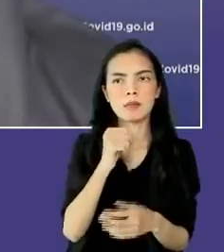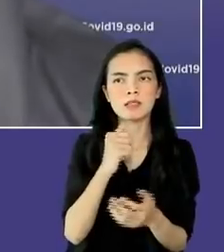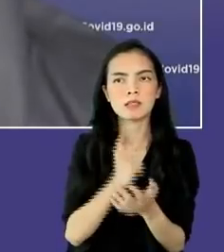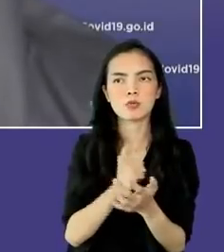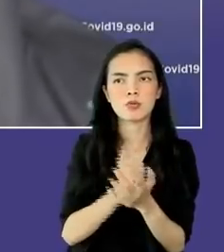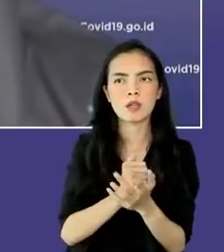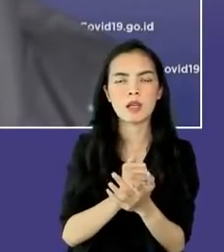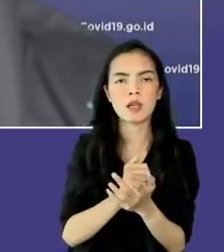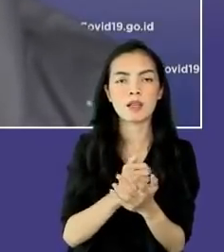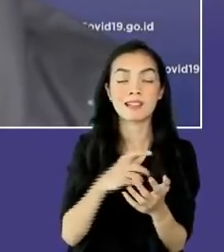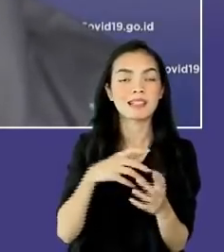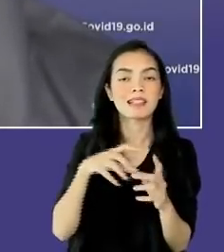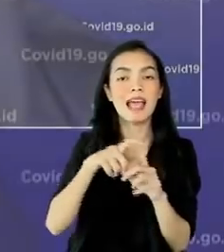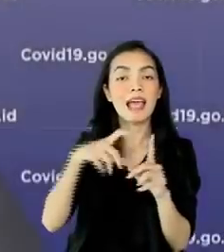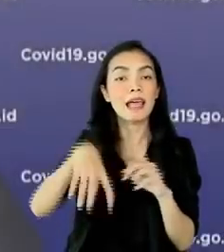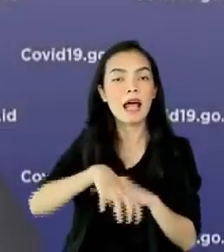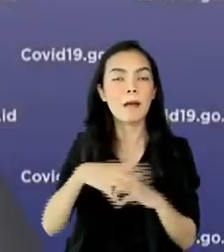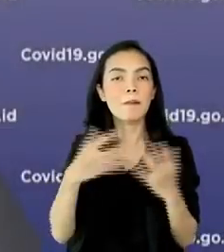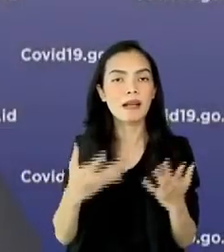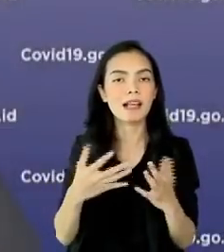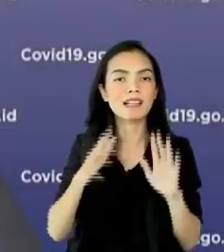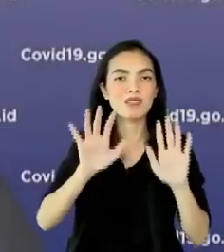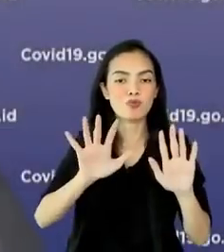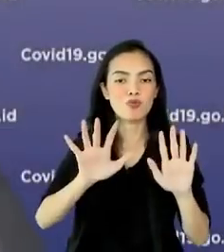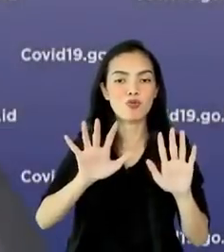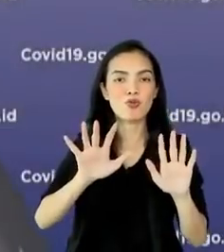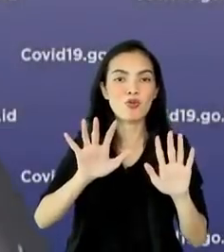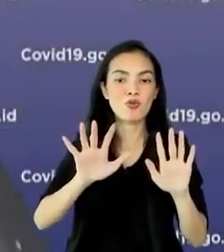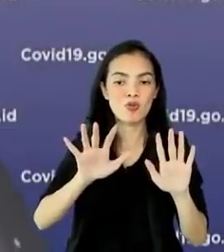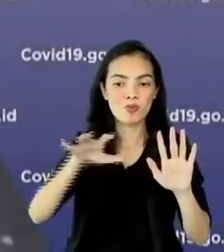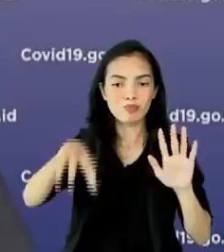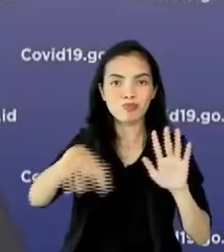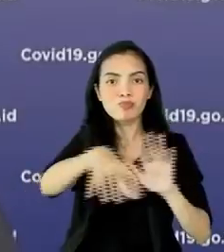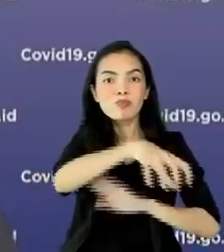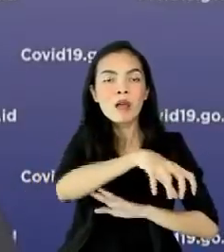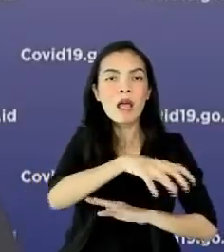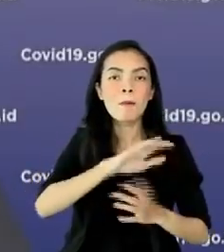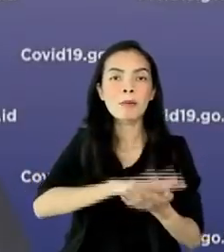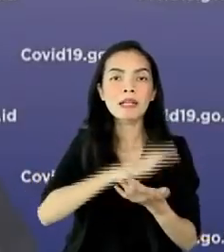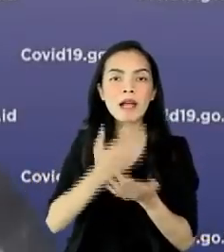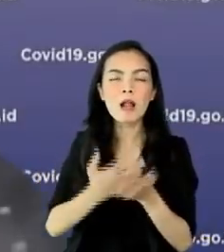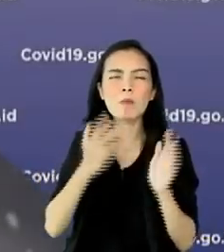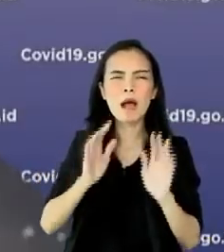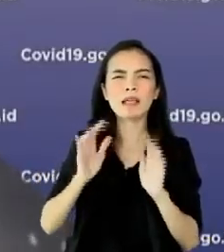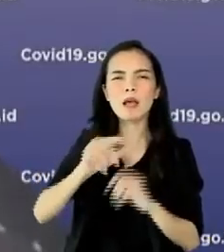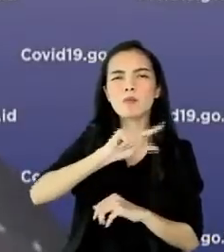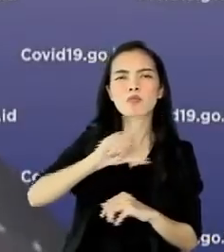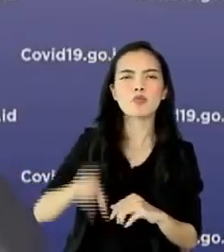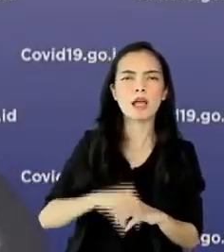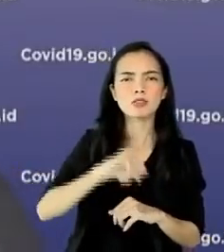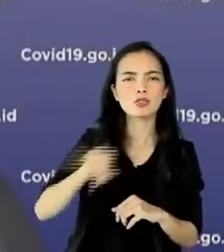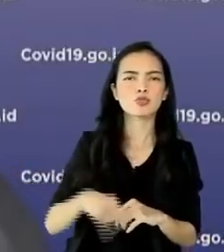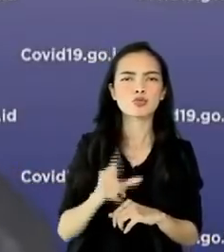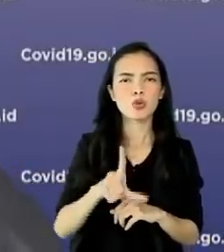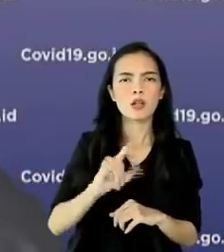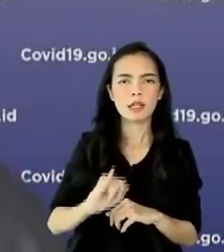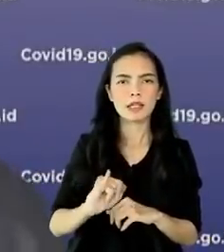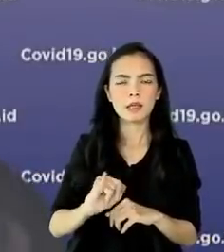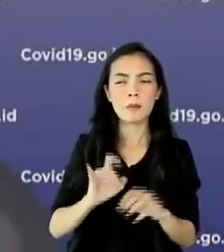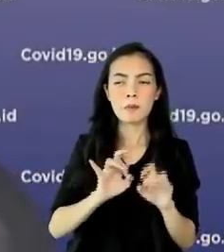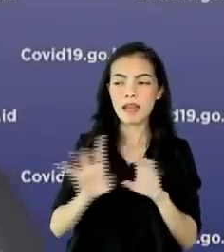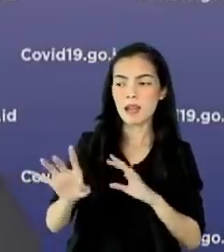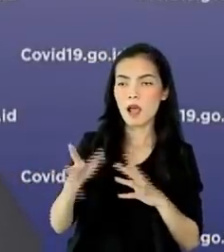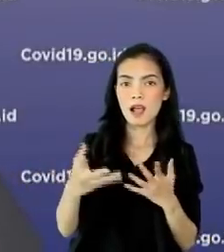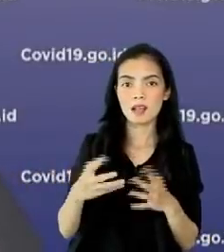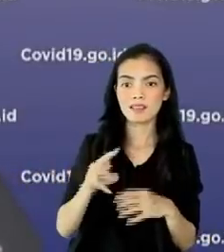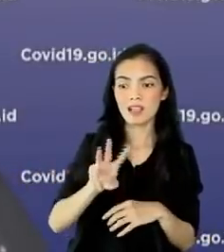10 provinsi penyumbang kasus kematian tertinggi di bulan Juli. Sekalian saja kita tarik 3 bulan ke belakang, ada bedanya atau enggak